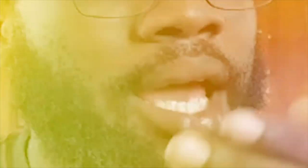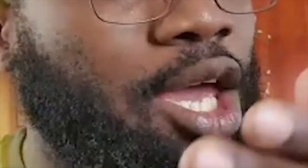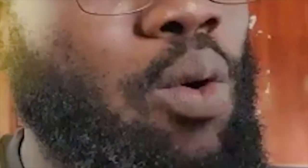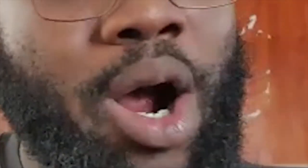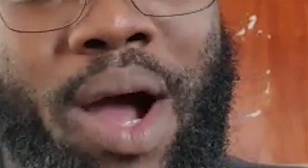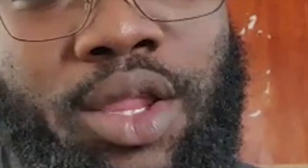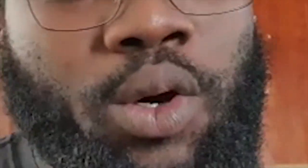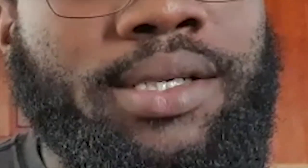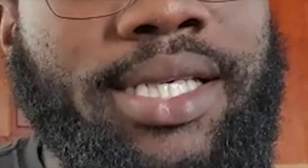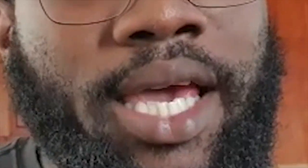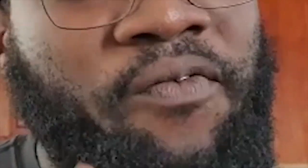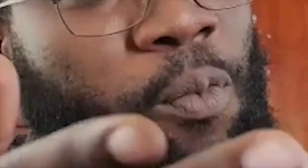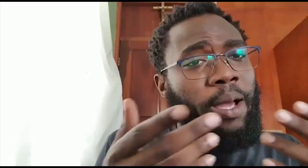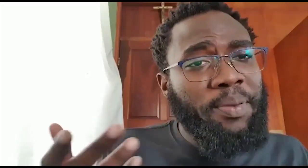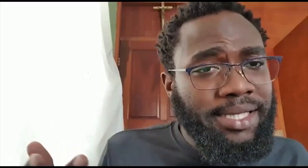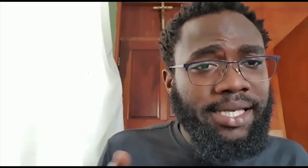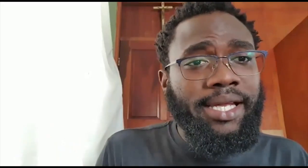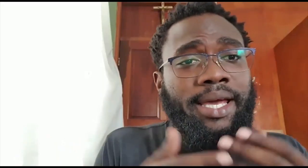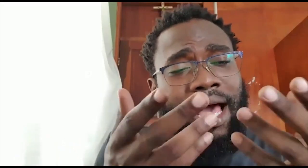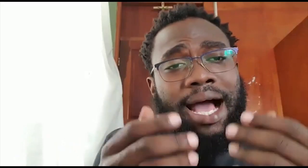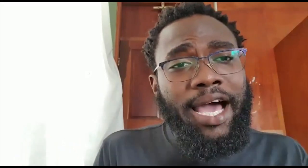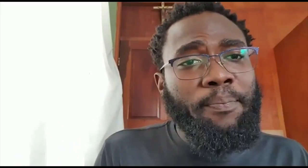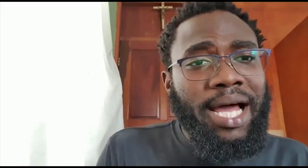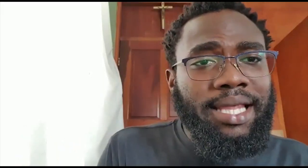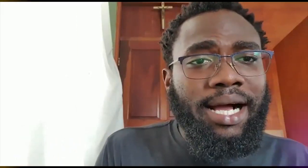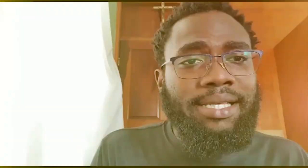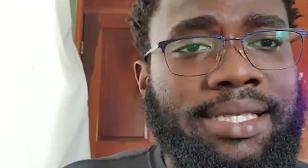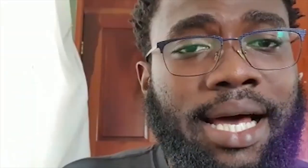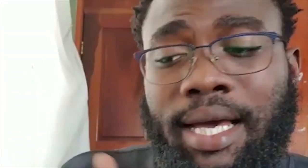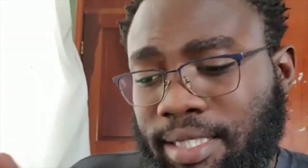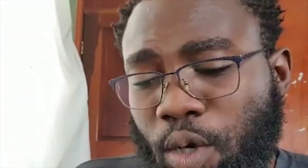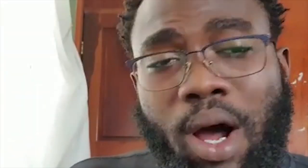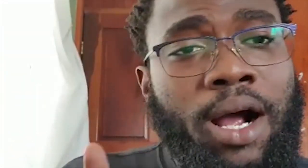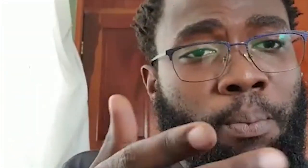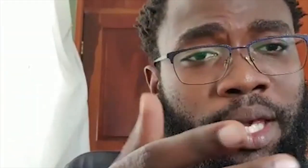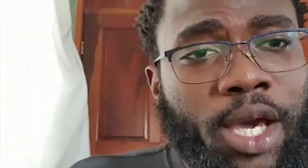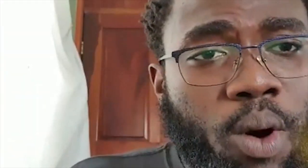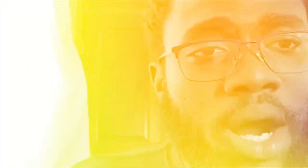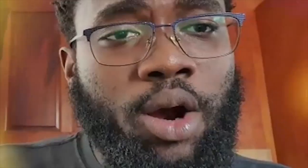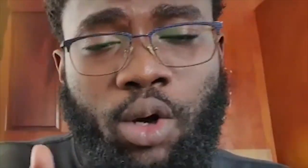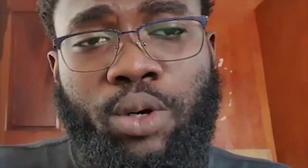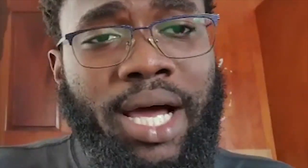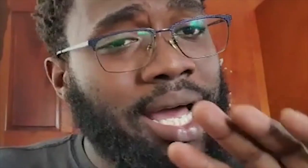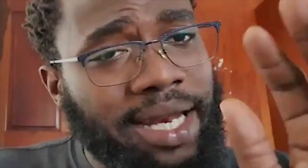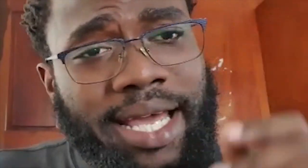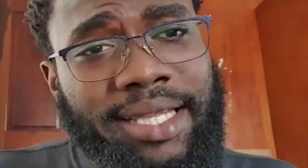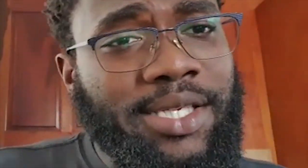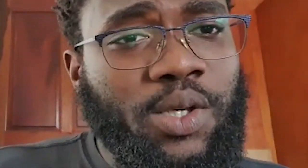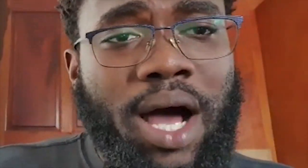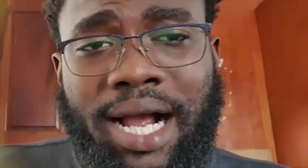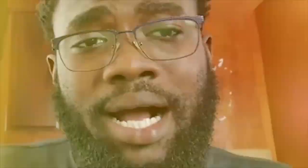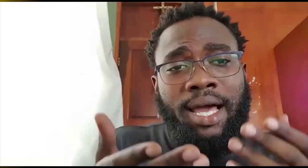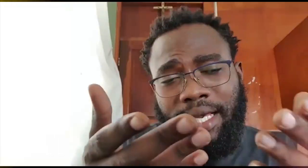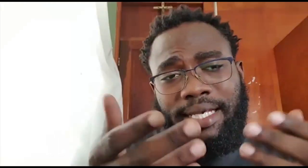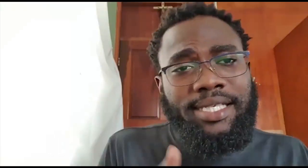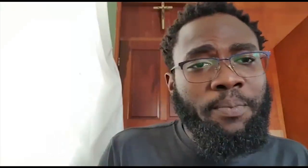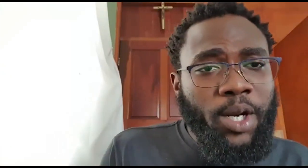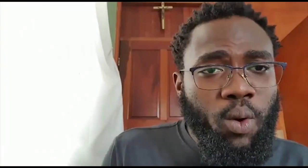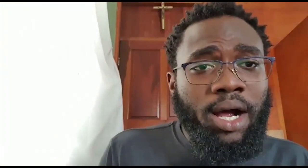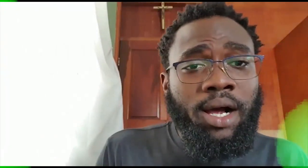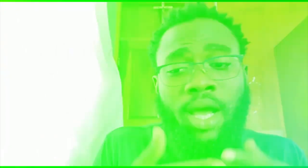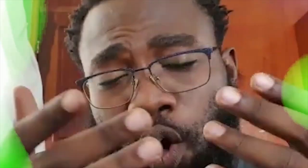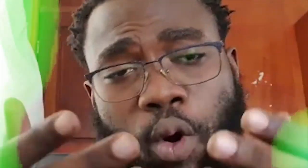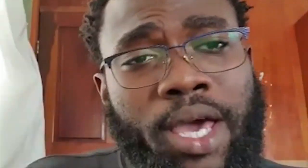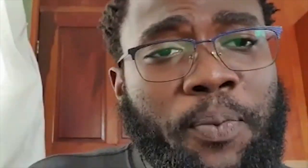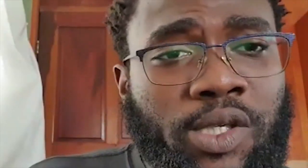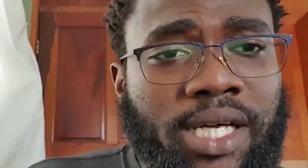sap dat. Iwang wa doro safe, om ik presiri. Angai brad, angai sa. Chiwang, biggie wang, corona. Ne desko akang, kiss ibri